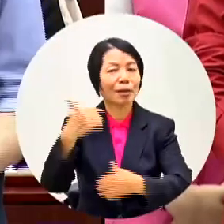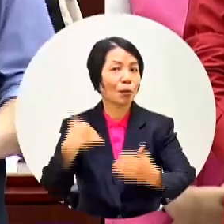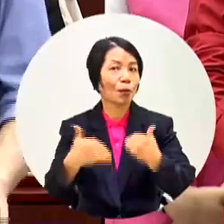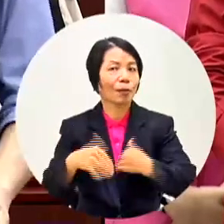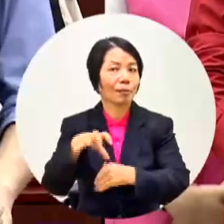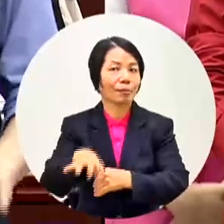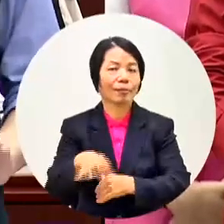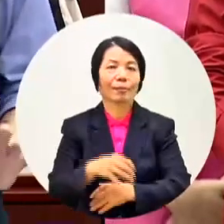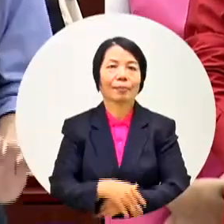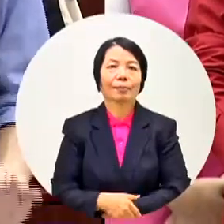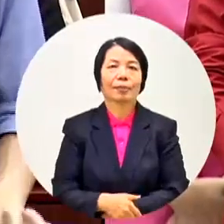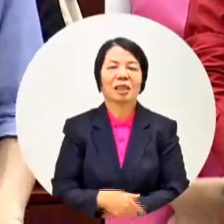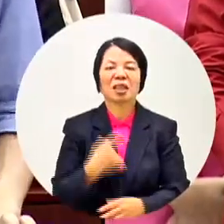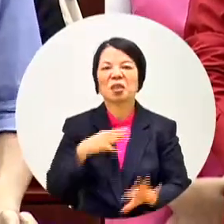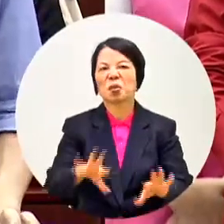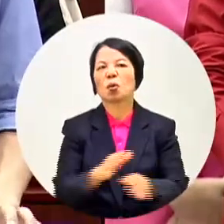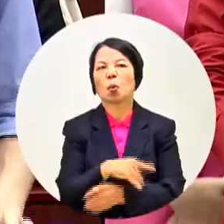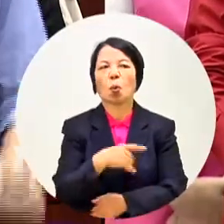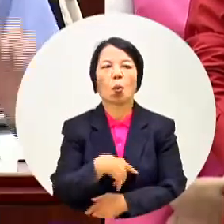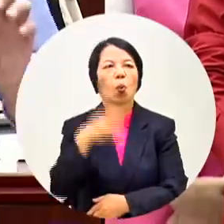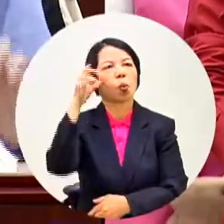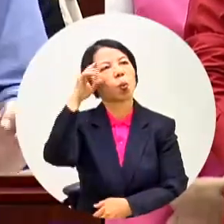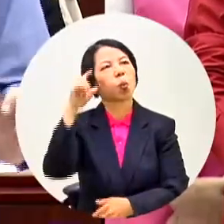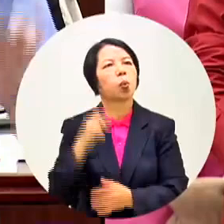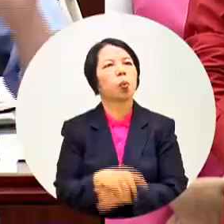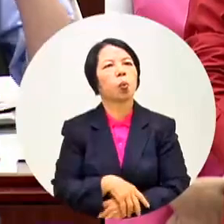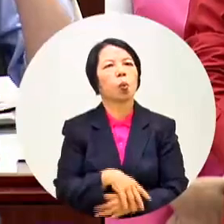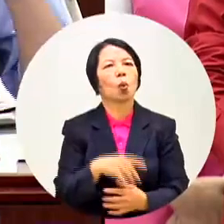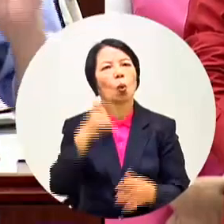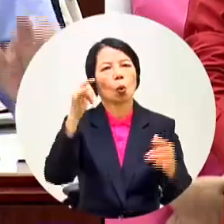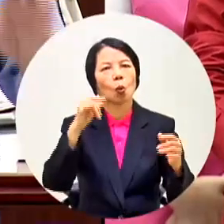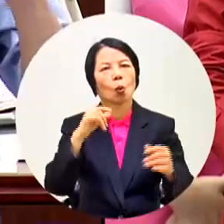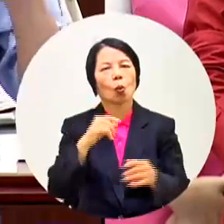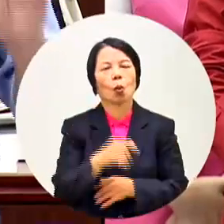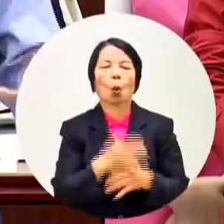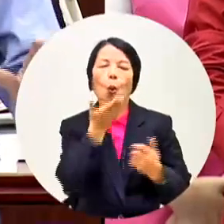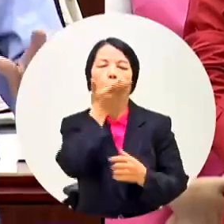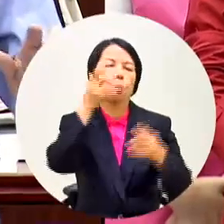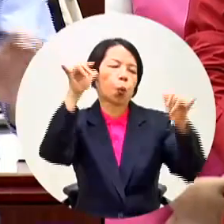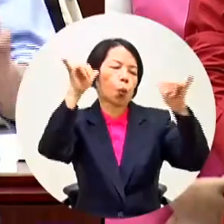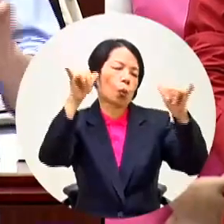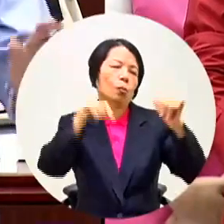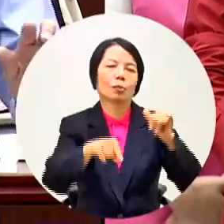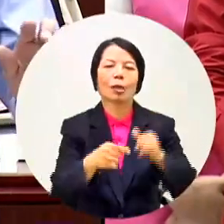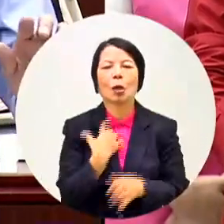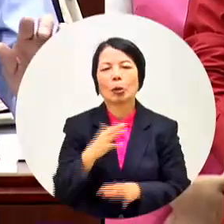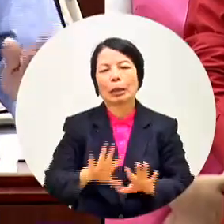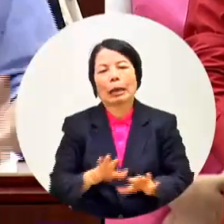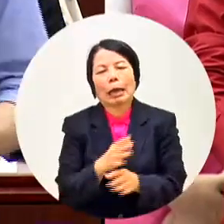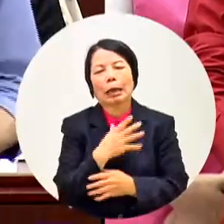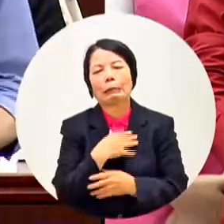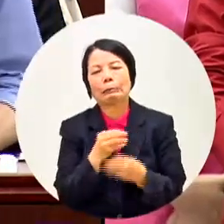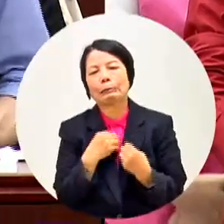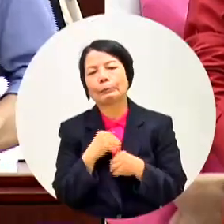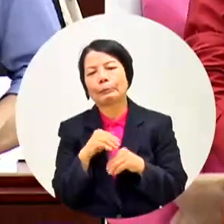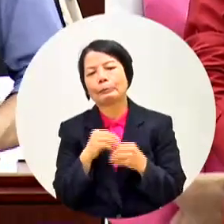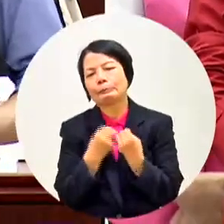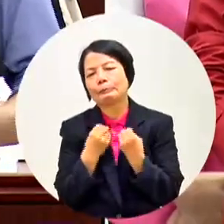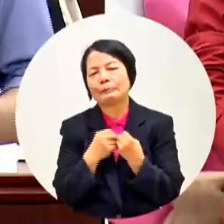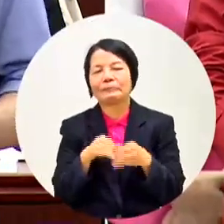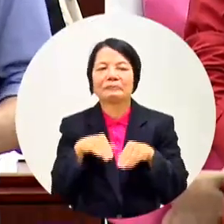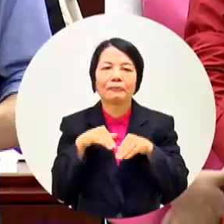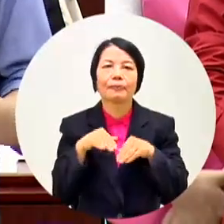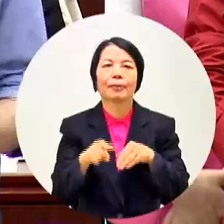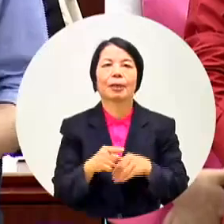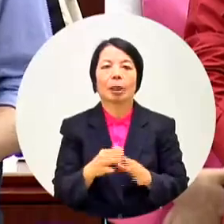了，所以我现在讲起来我都不太敢讲太多。我觉得旗津一定是要发展免税区，这个毋庸置疑。可是我去查了一